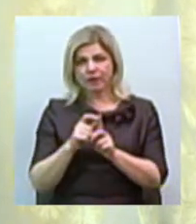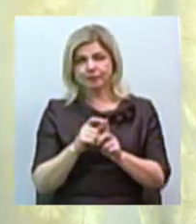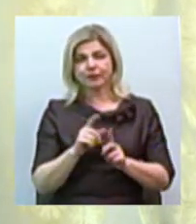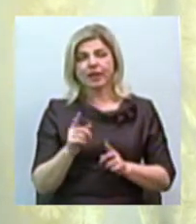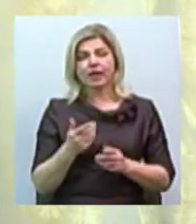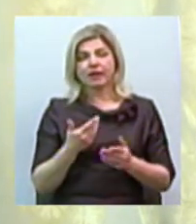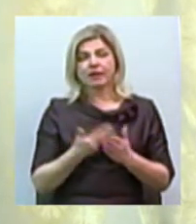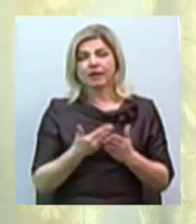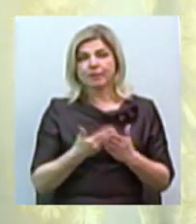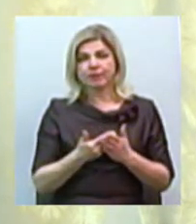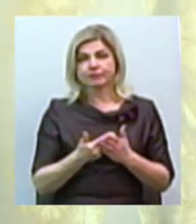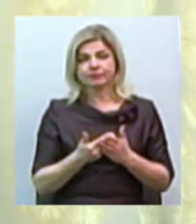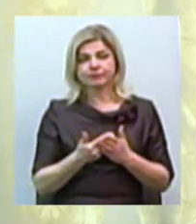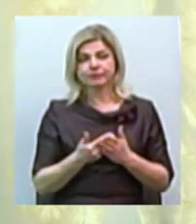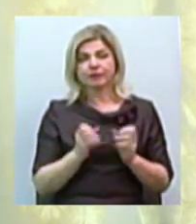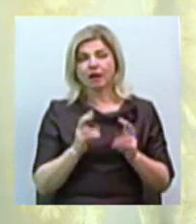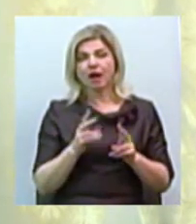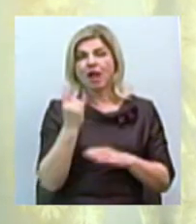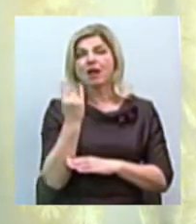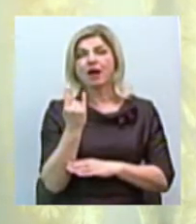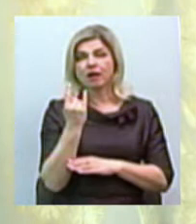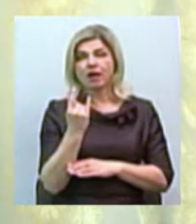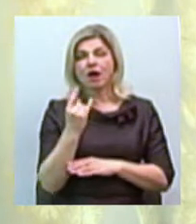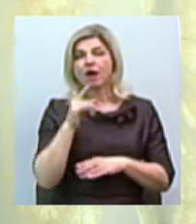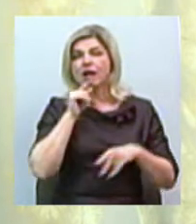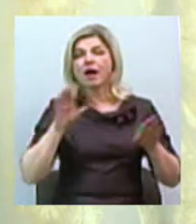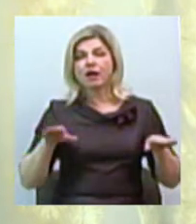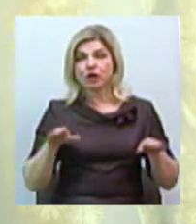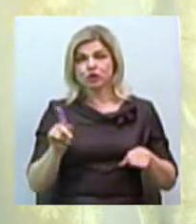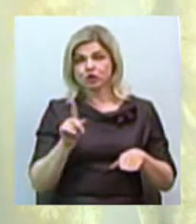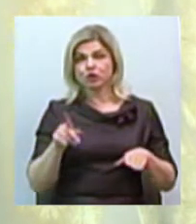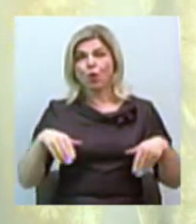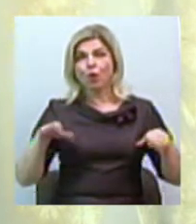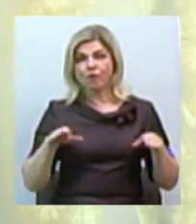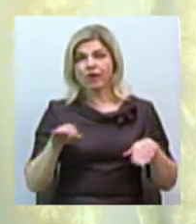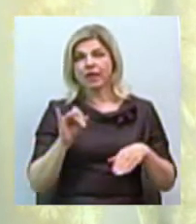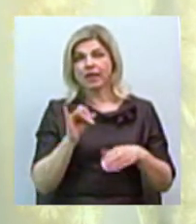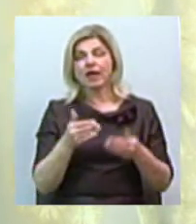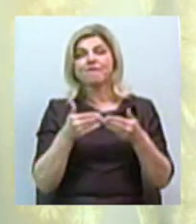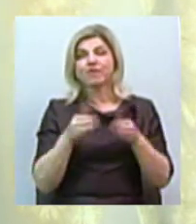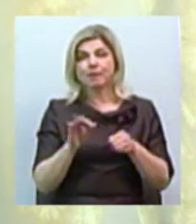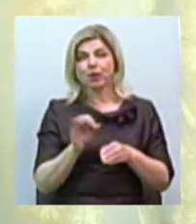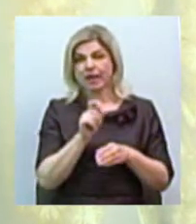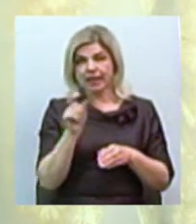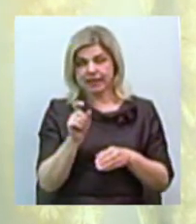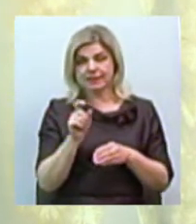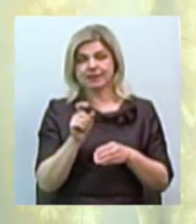от як лялечки, які розправили крила і вийшли з кокона, і відкрилися такими от метеликами.